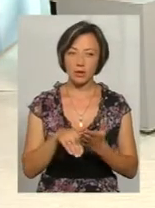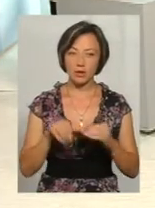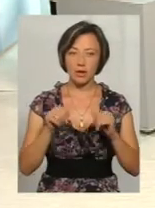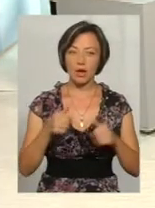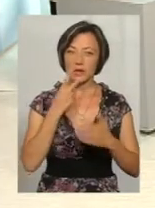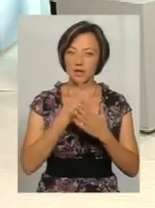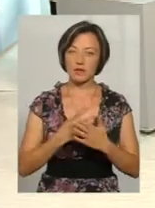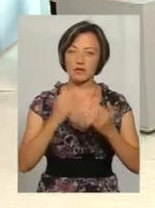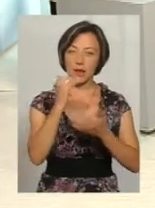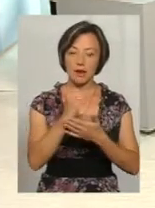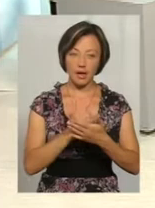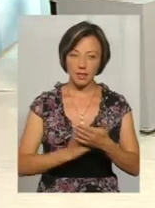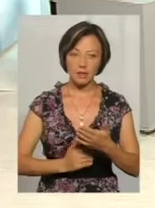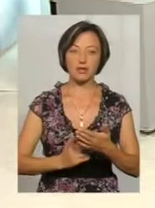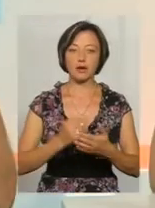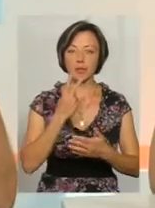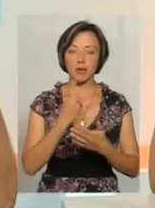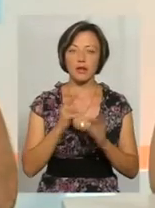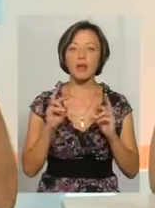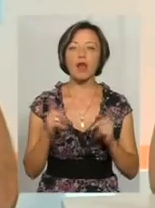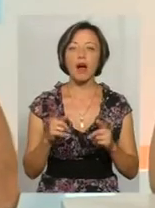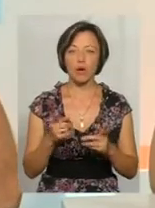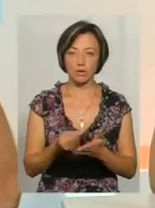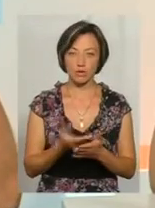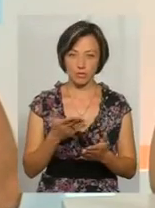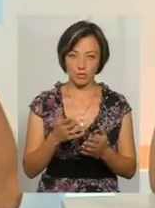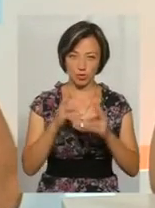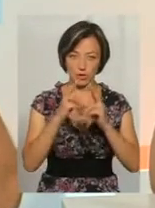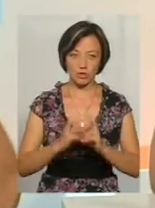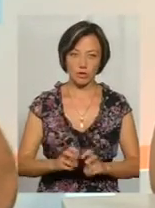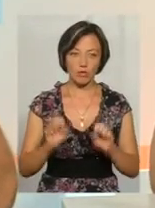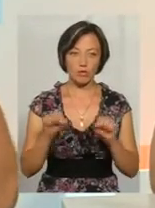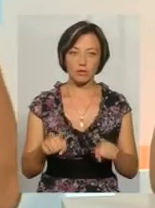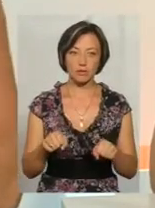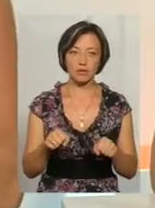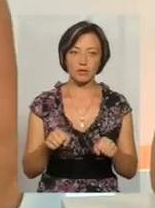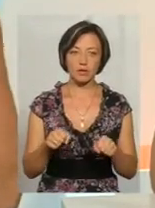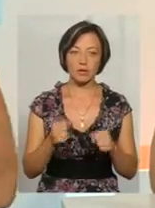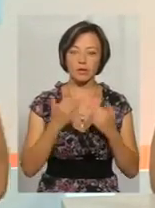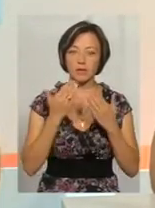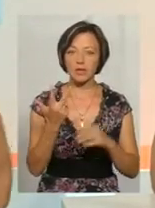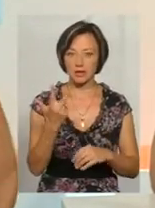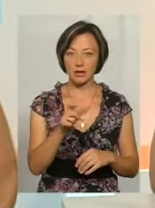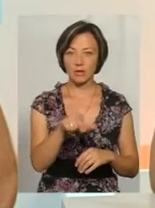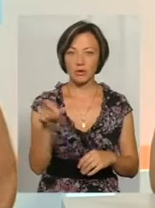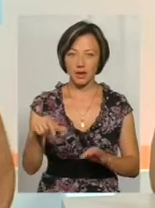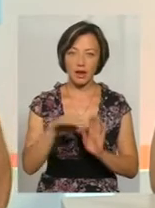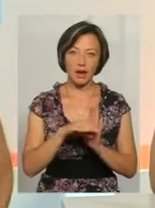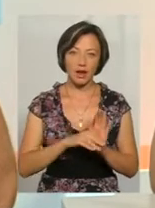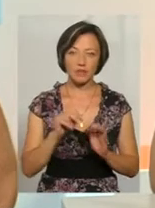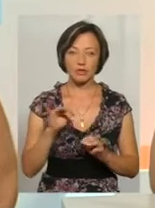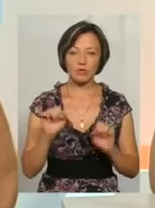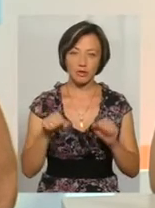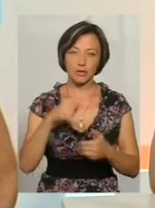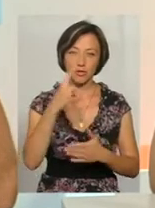дивитися рейтинг, перш за все потрібно подивитися методологію. Тобто, як саме проводилось дослідження. Ми можемо прийти спитати трьох людей, і це теж буде рейтинг, але чи можна його